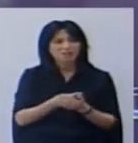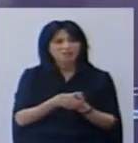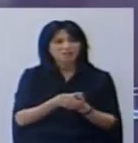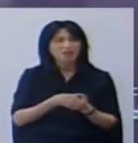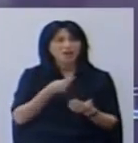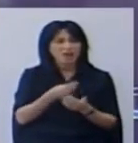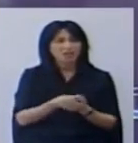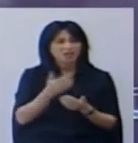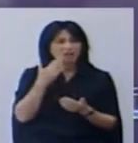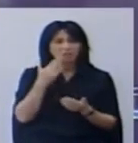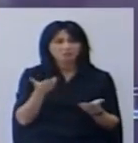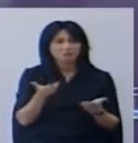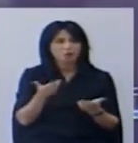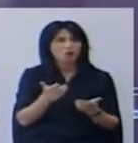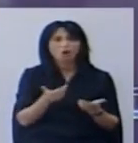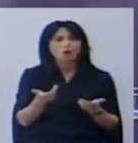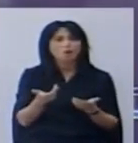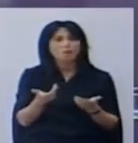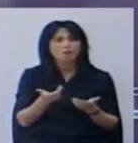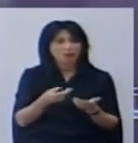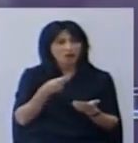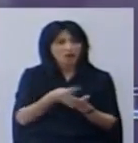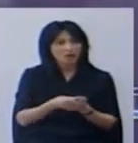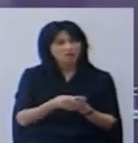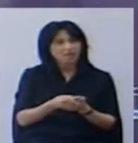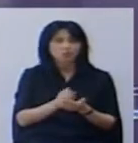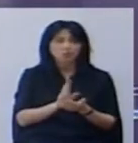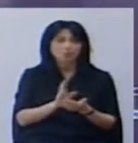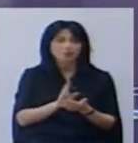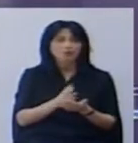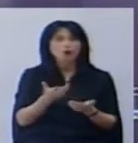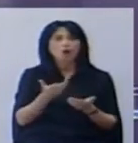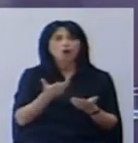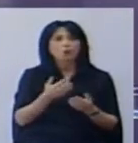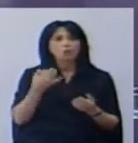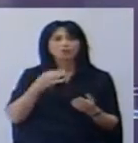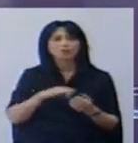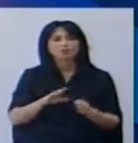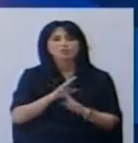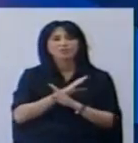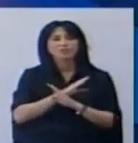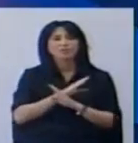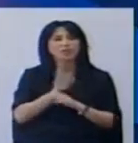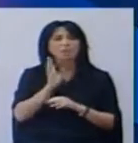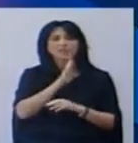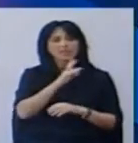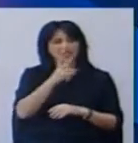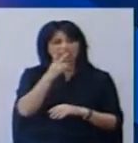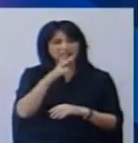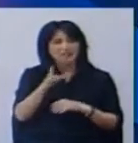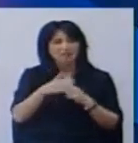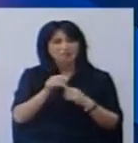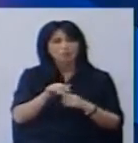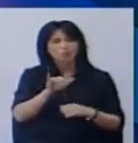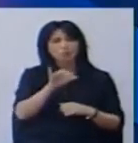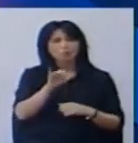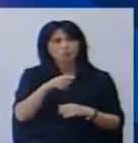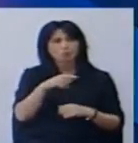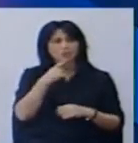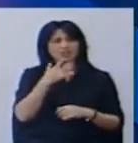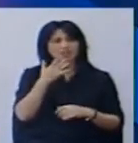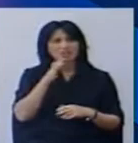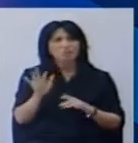აღდგა სამართლიანობა, რომელიმე შვილმკვდარმა დედამ, რომელიმე შვილმკვდარმა დედამ. ის ლიდერი იყო დავით უსუფაშვილი, რომელმაც განაცხადა,